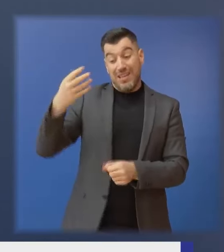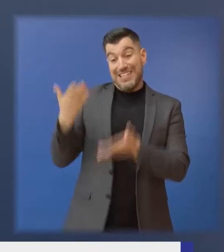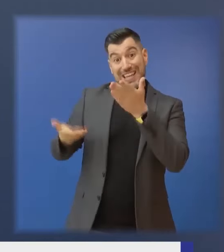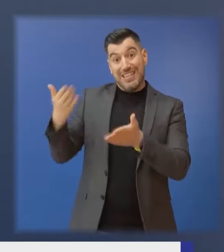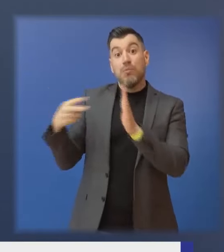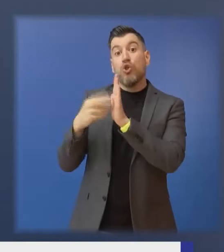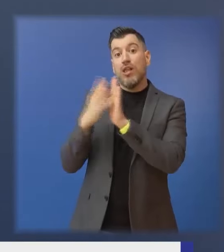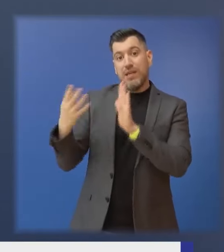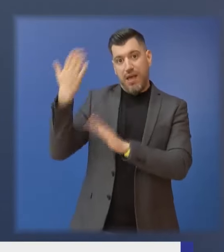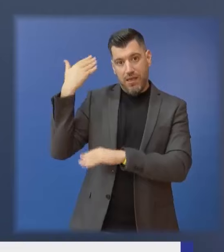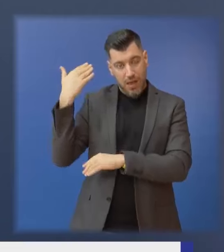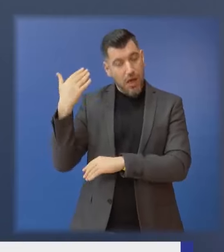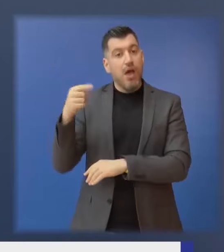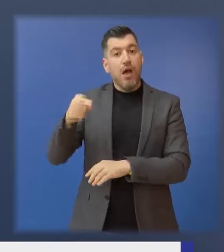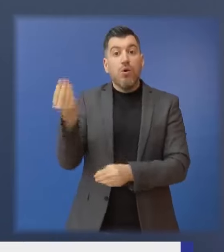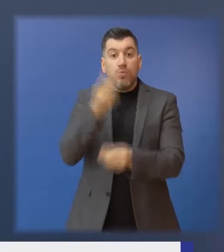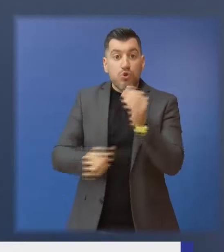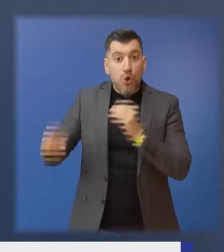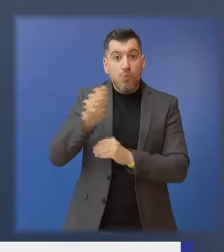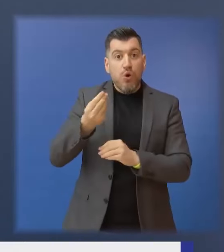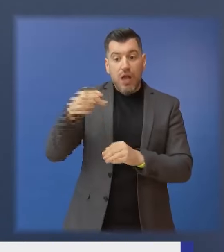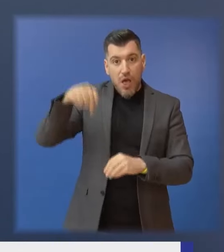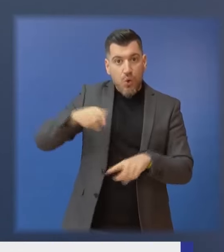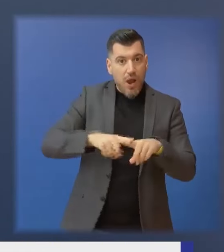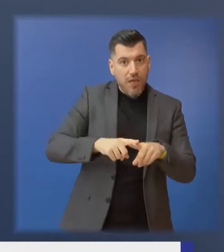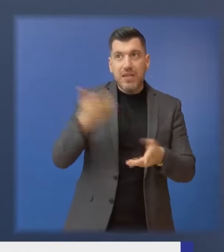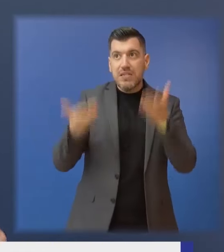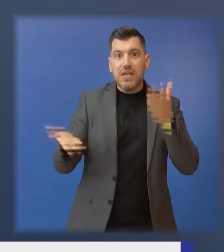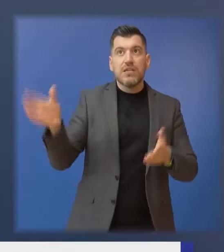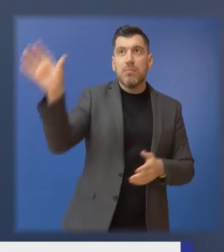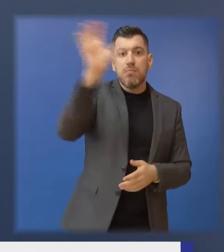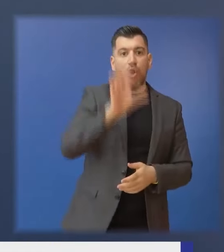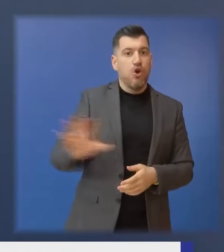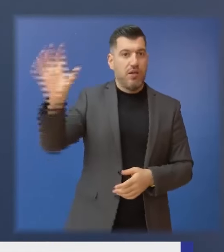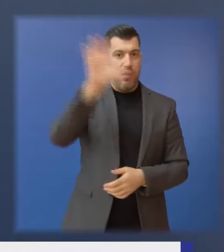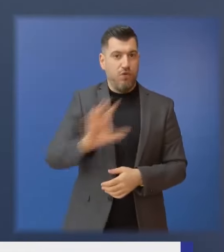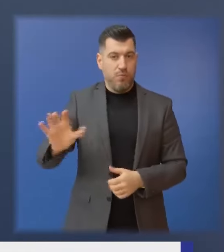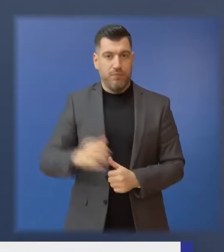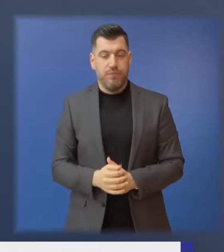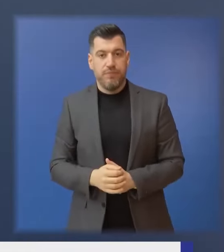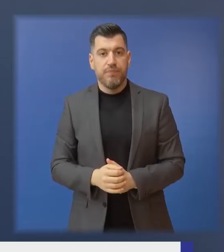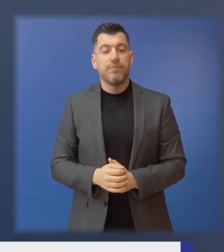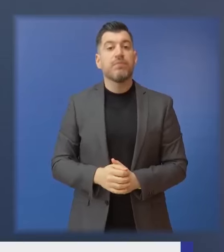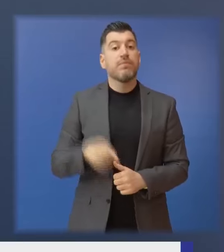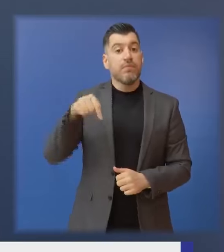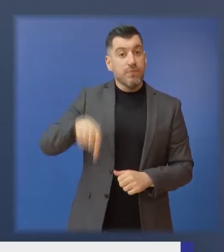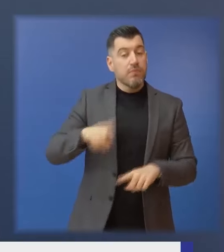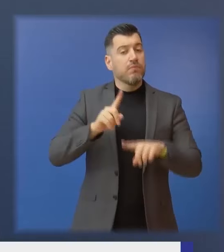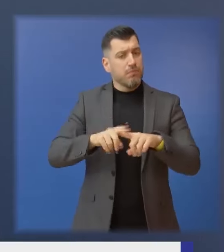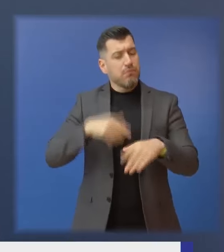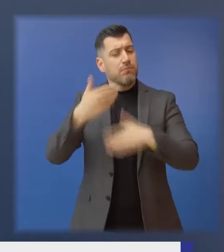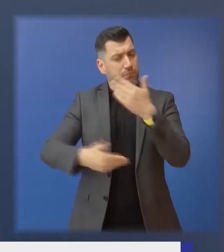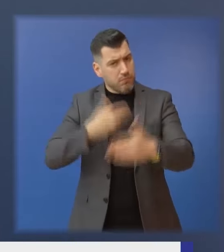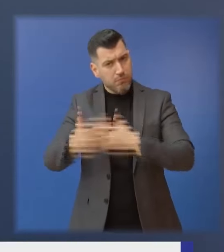περισσότερο από ότι στις άλλες χώρες του οσα η κυβέρνηση θα συνεχίσει απαρέγκλιτα και με συνέπεια την εφαρμογή της